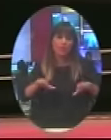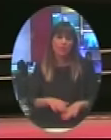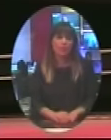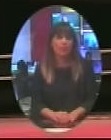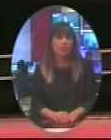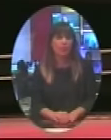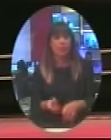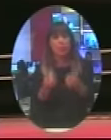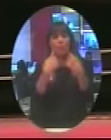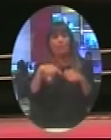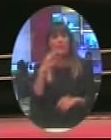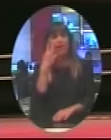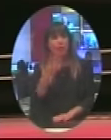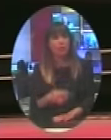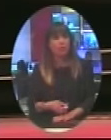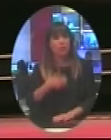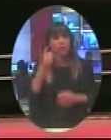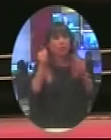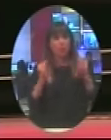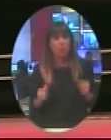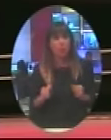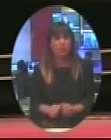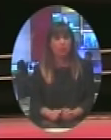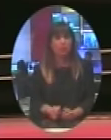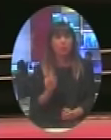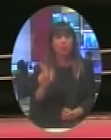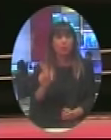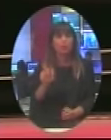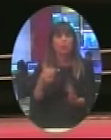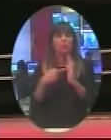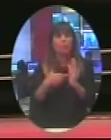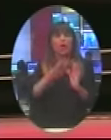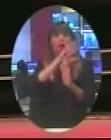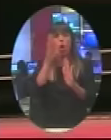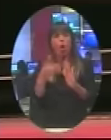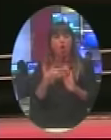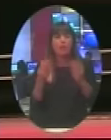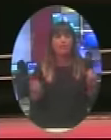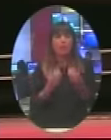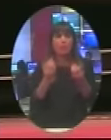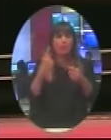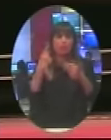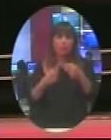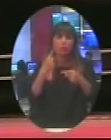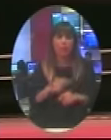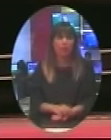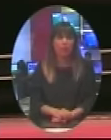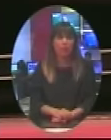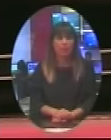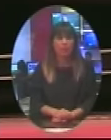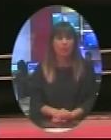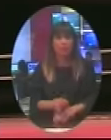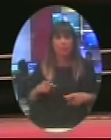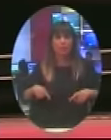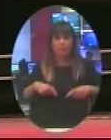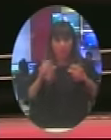שר ביטחון ששם את הדברים על השולחן כהווייתם, עם באמת תמונת מציאות כפי שהוא